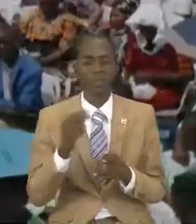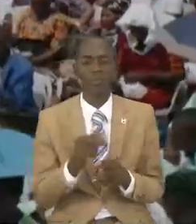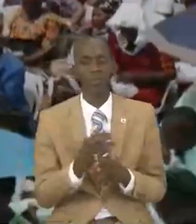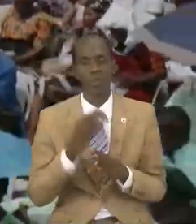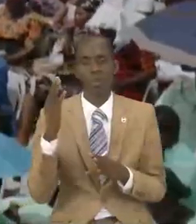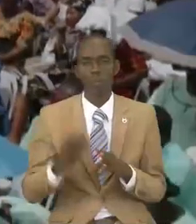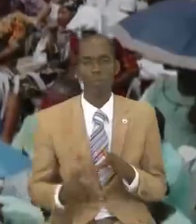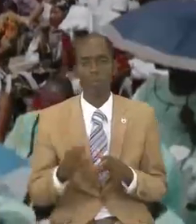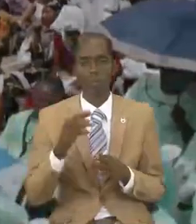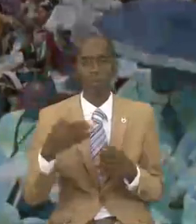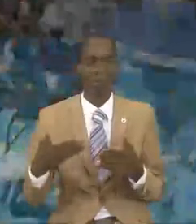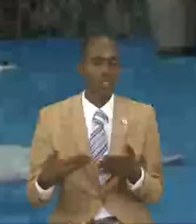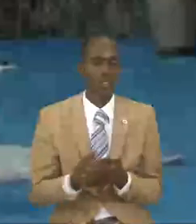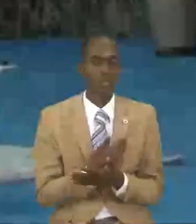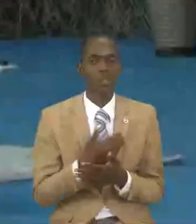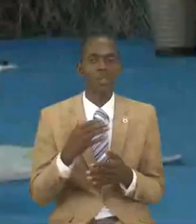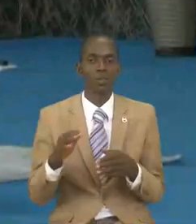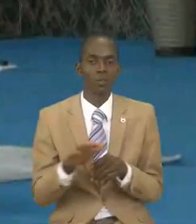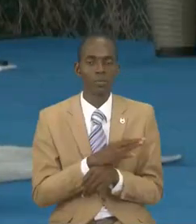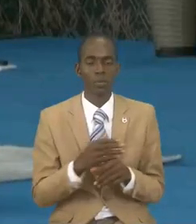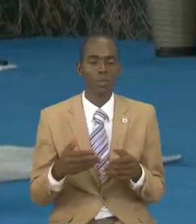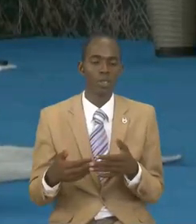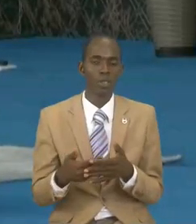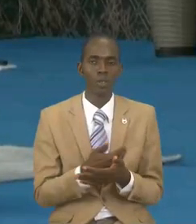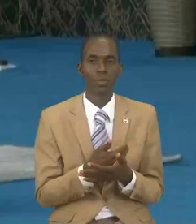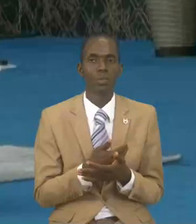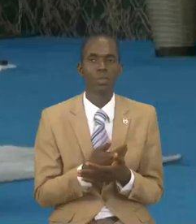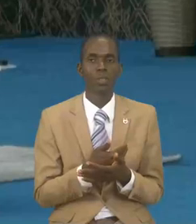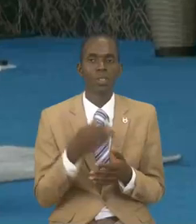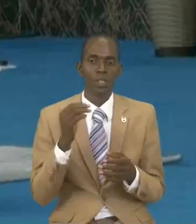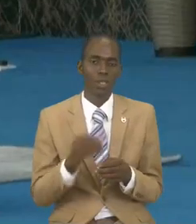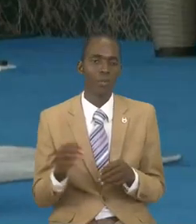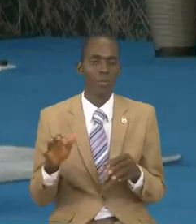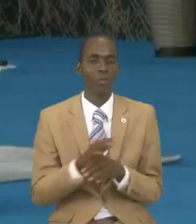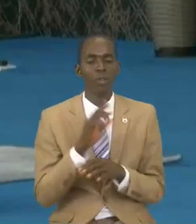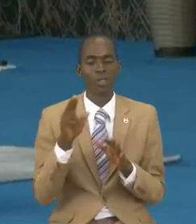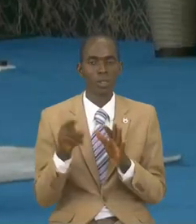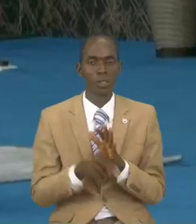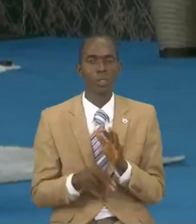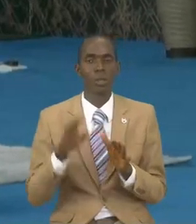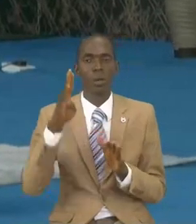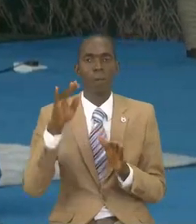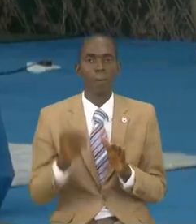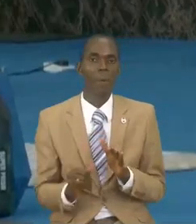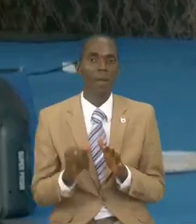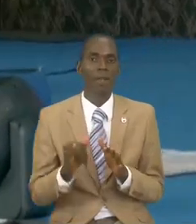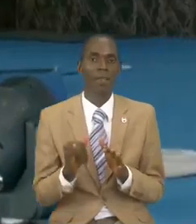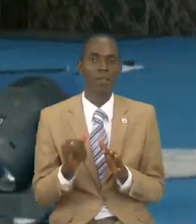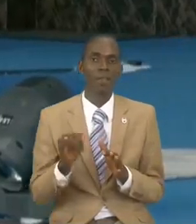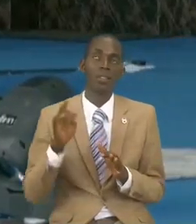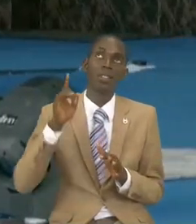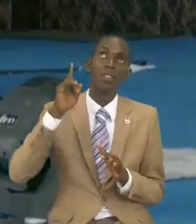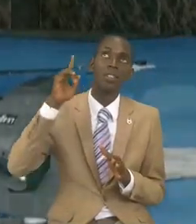Jésus-Christ. Le renouvellement total, le renouvellement entier, le renouvellement dans sa plénitude.